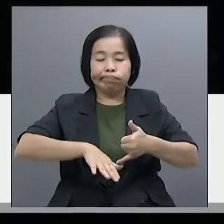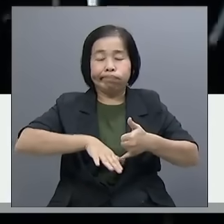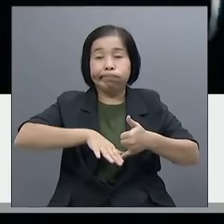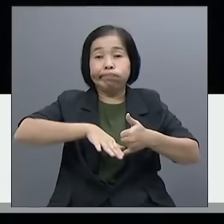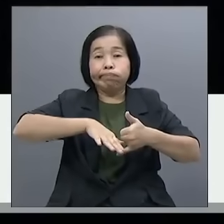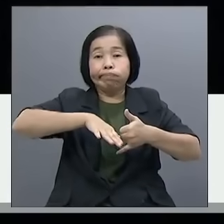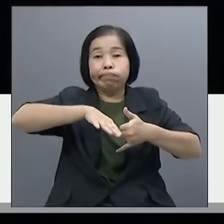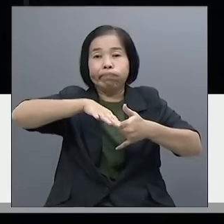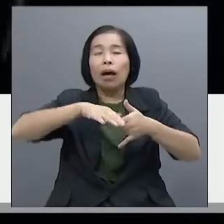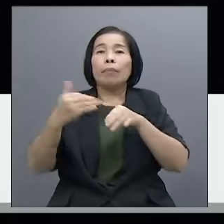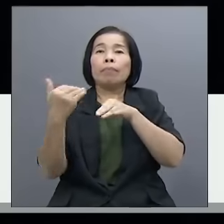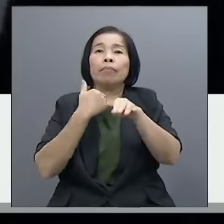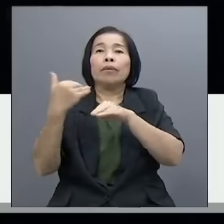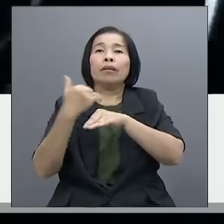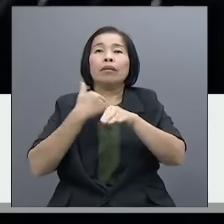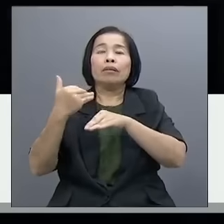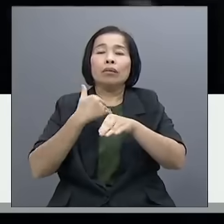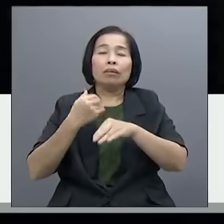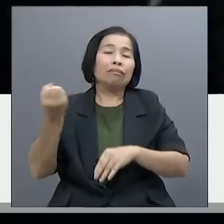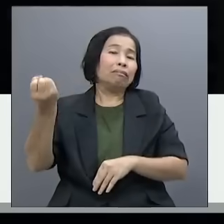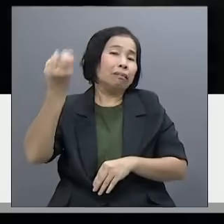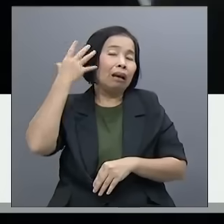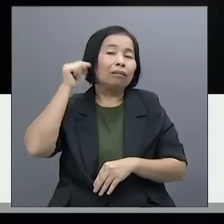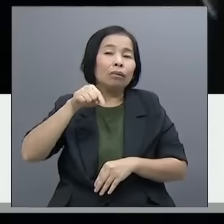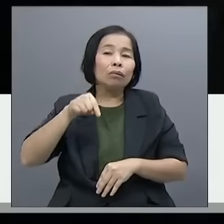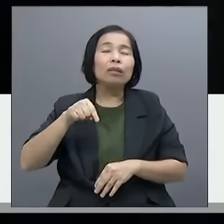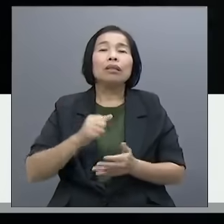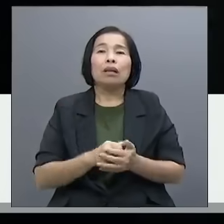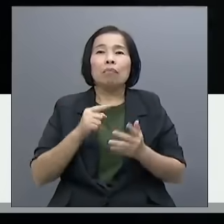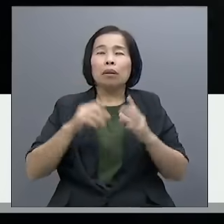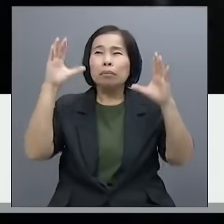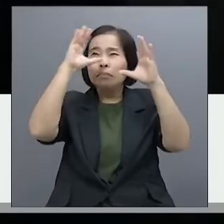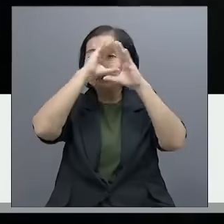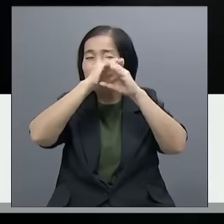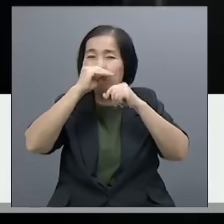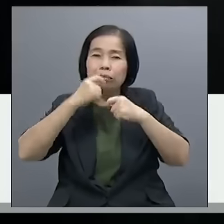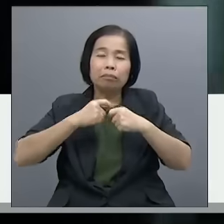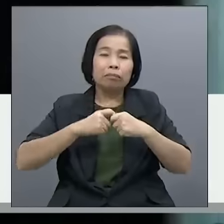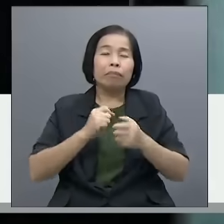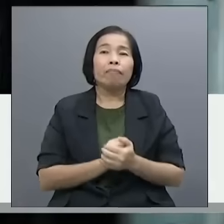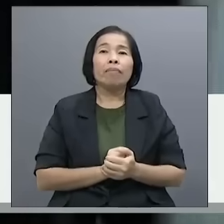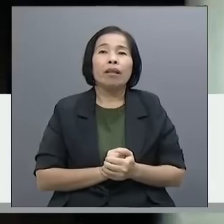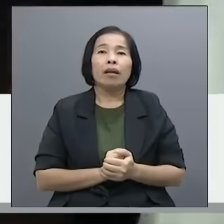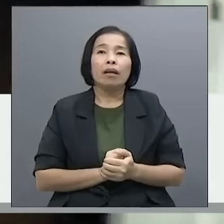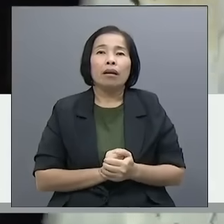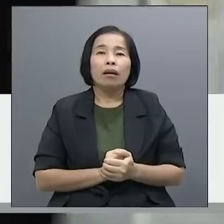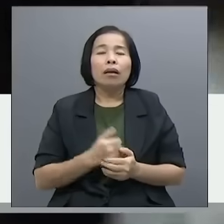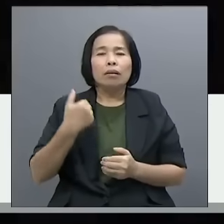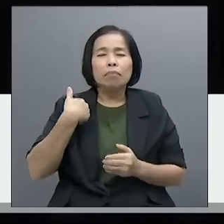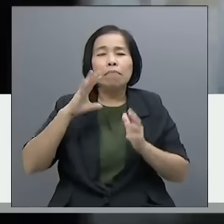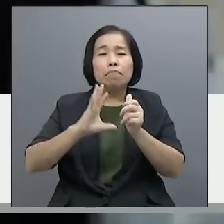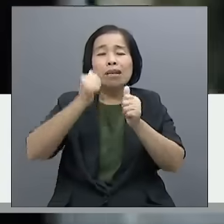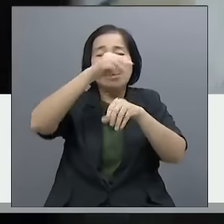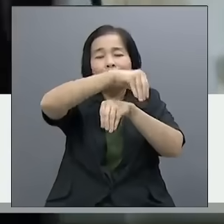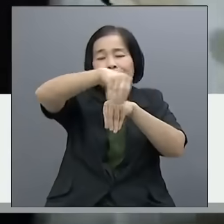องถนนในเบงกาซีเมืองใหญ่อันดับ2ของประเทศท่ามกลางความมืดมิดนะคะสถานการณ์เช่นนี้ยังพบเห็นได้ในหลายเมืองใกล้เคีย